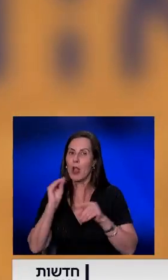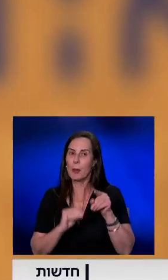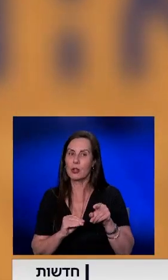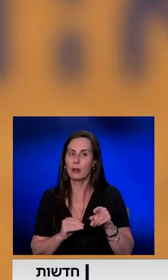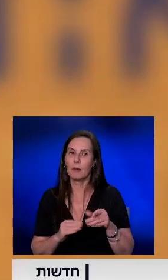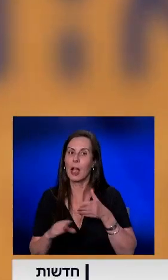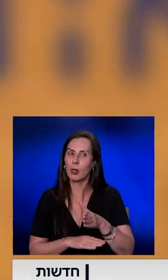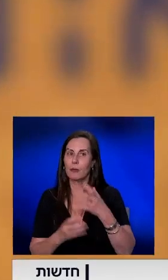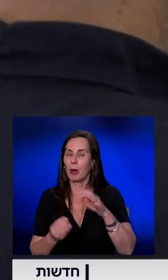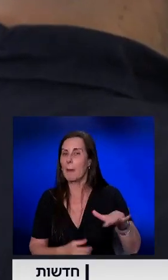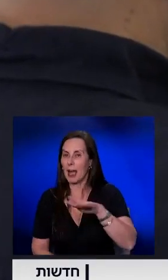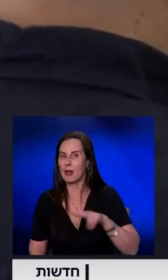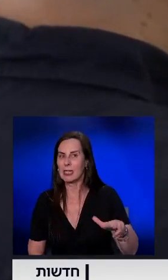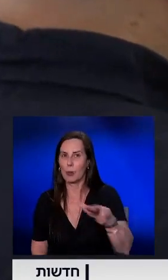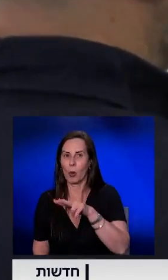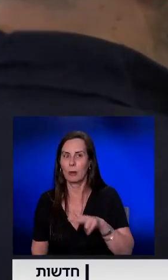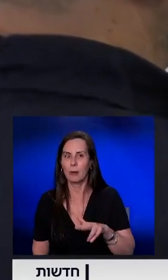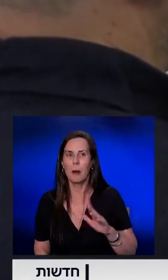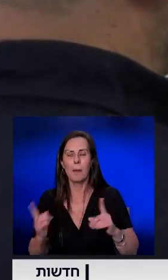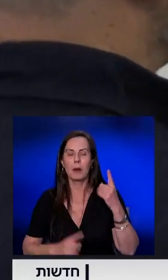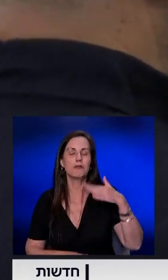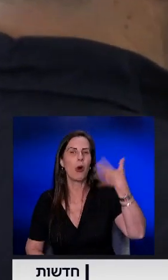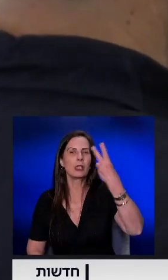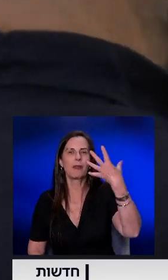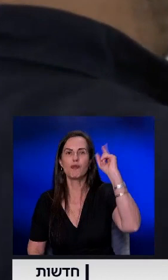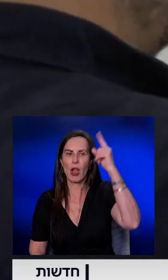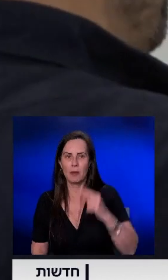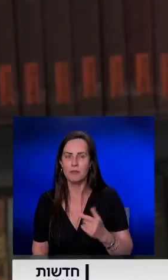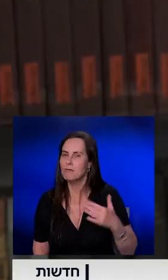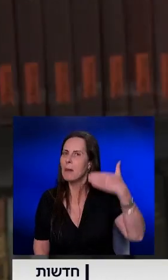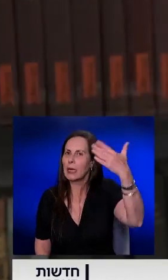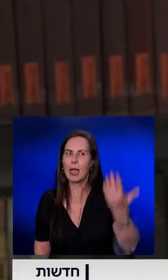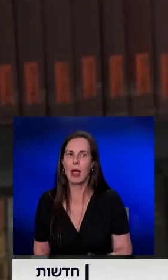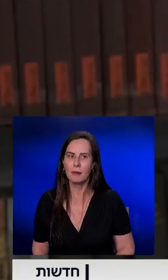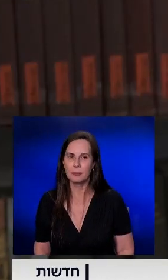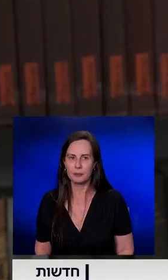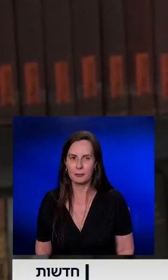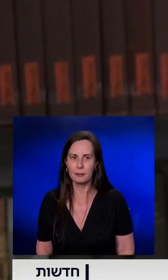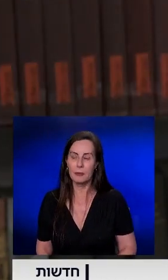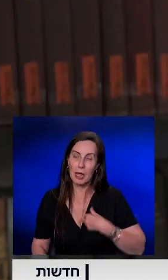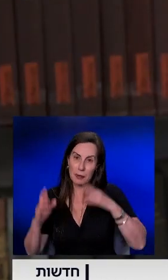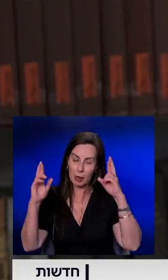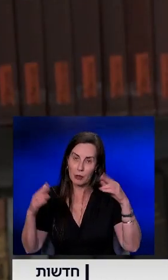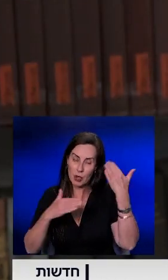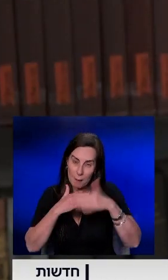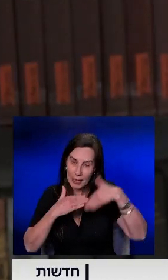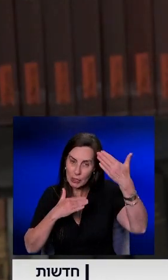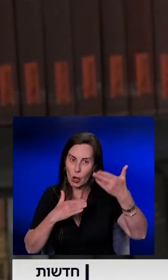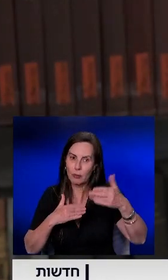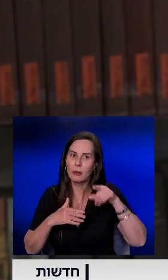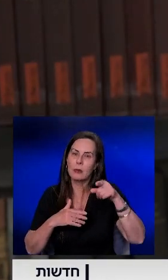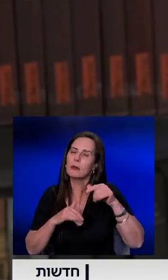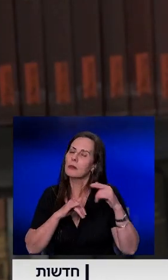הזה במרחב הציבורי. מה יקרה עודו? לאן זה יוביל? אני מקווה שבסופו של דבר זה